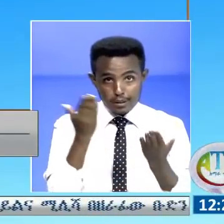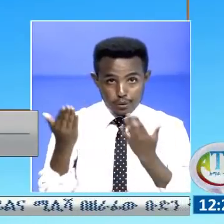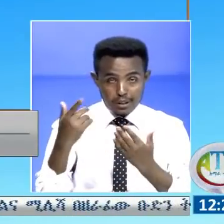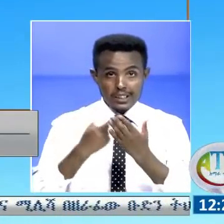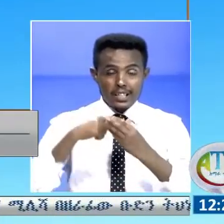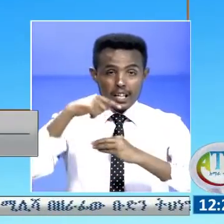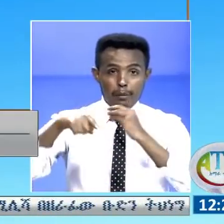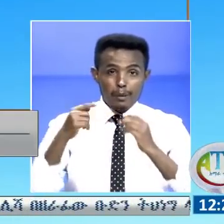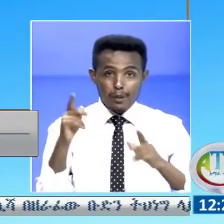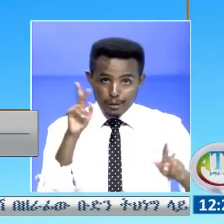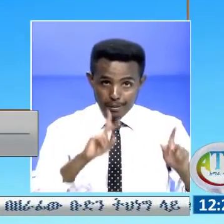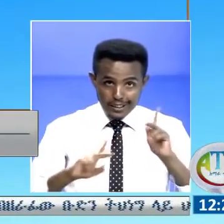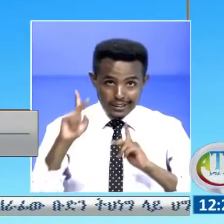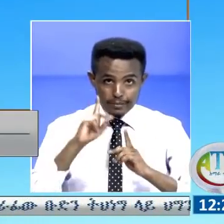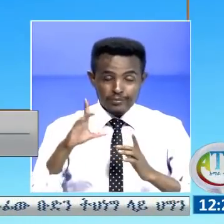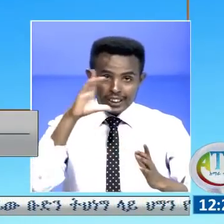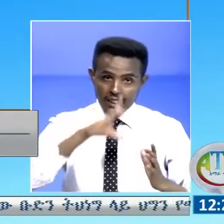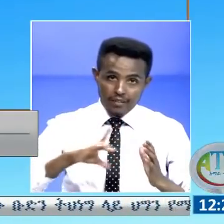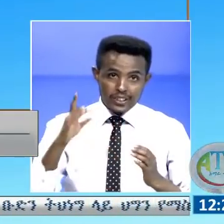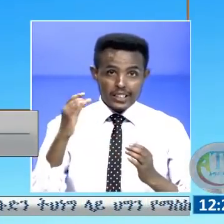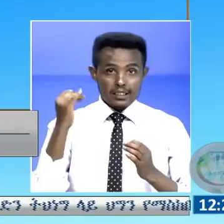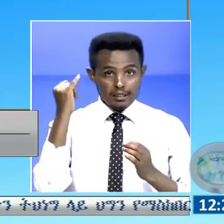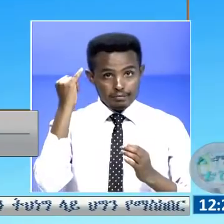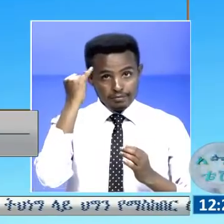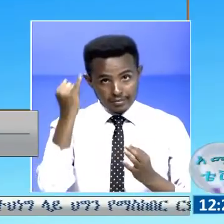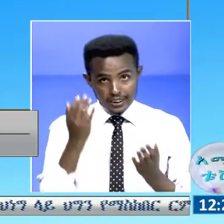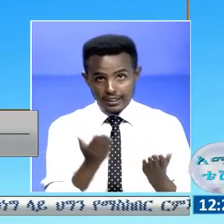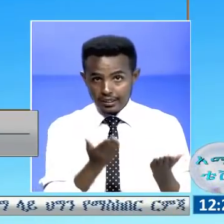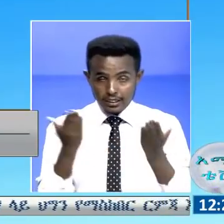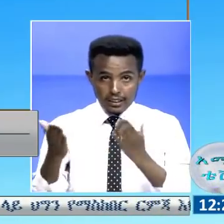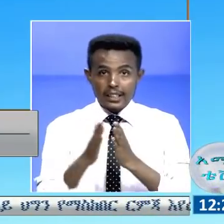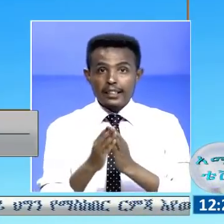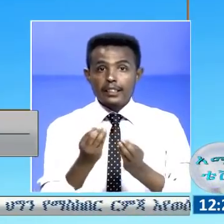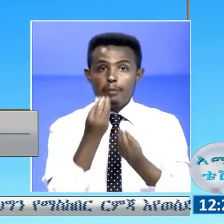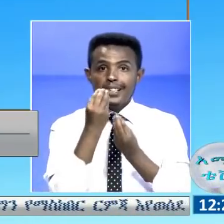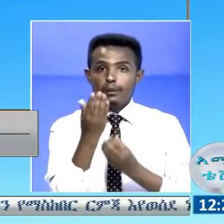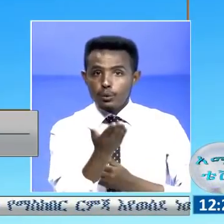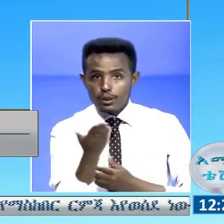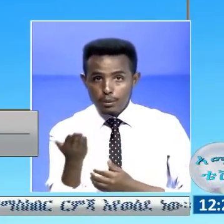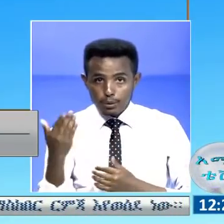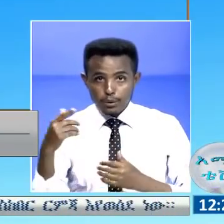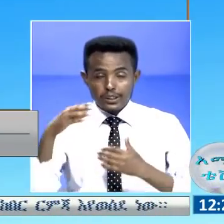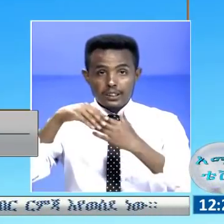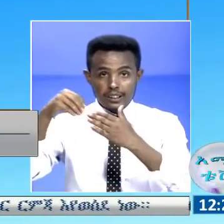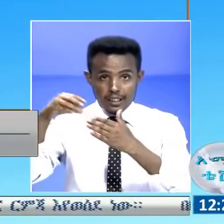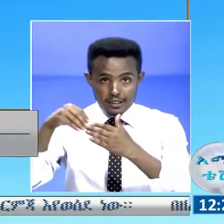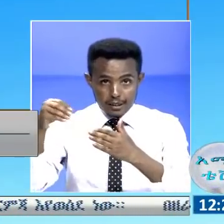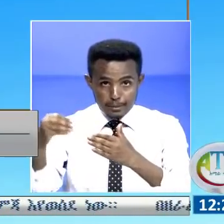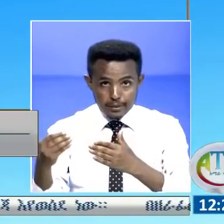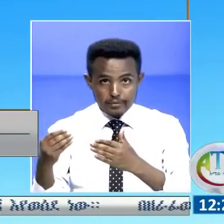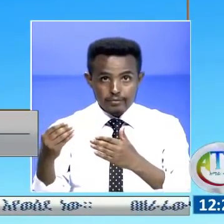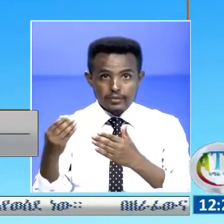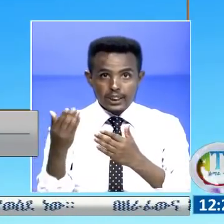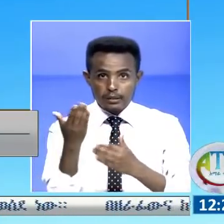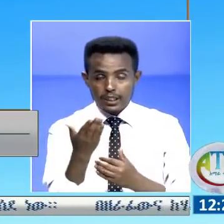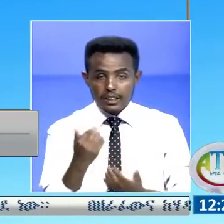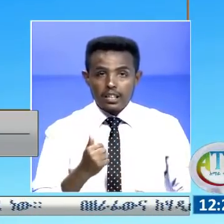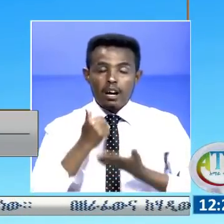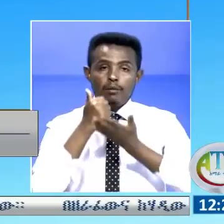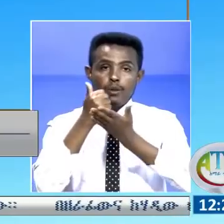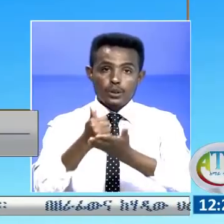የአካባቢው ህብረተሰብም ከፍተኛ ድጋፍ እያደረገ ነው። የምግብ ቁሳቁሶች እንደዚሁም ደግሞ